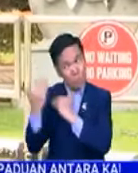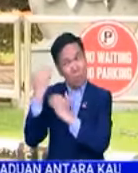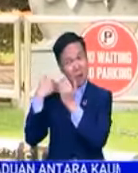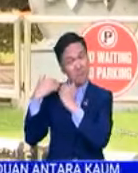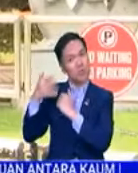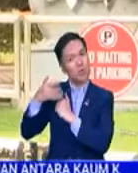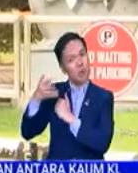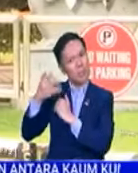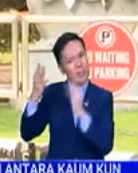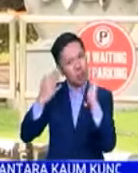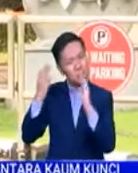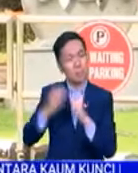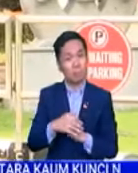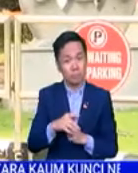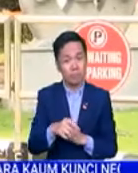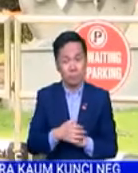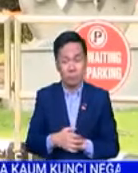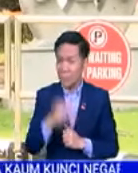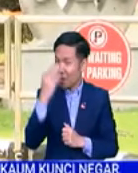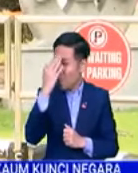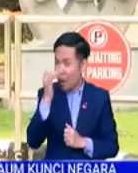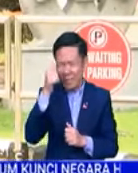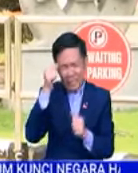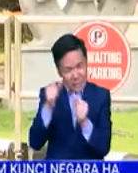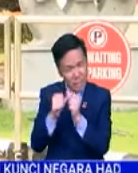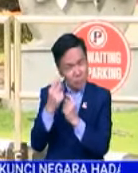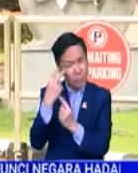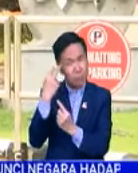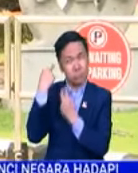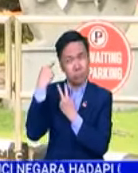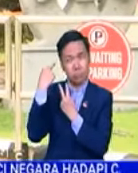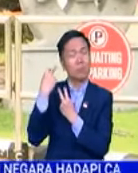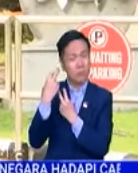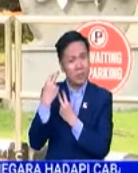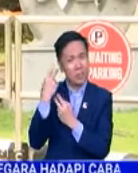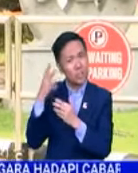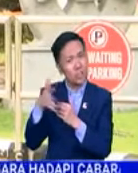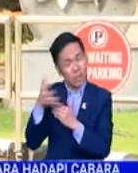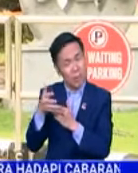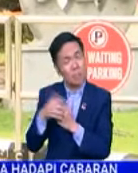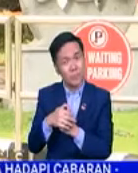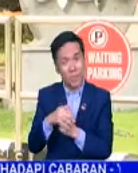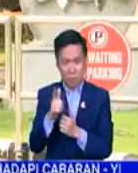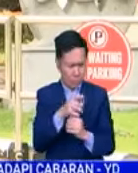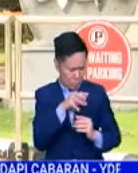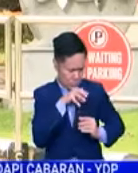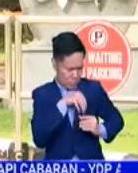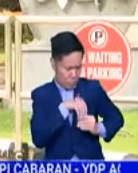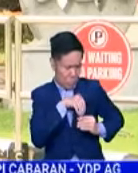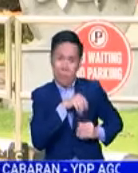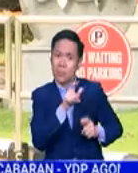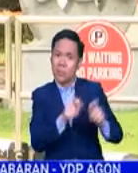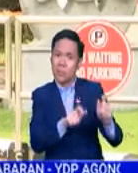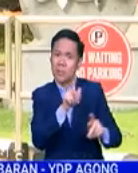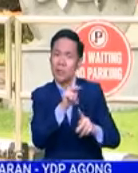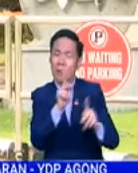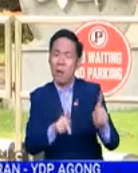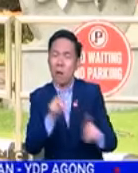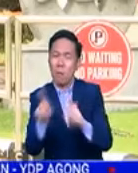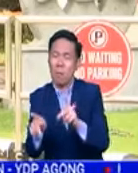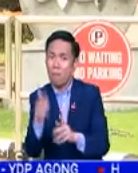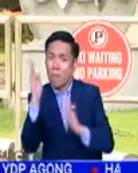terdahulu supaya dapat menyemai dalam diri setiap masyarakat negara kita